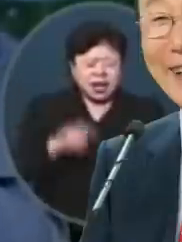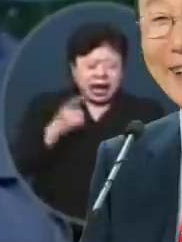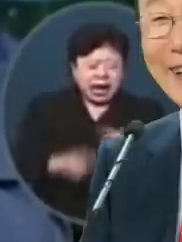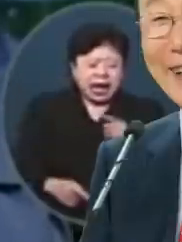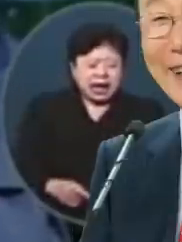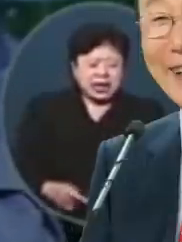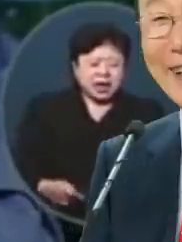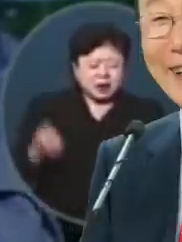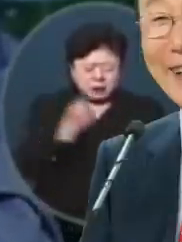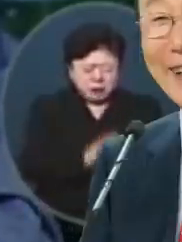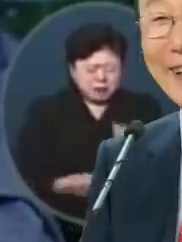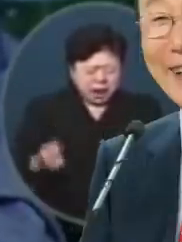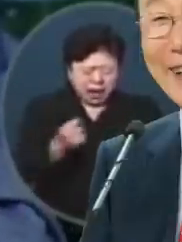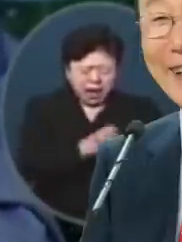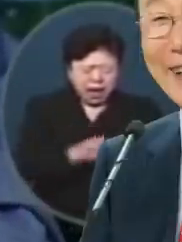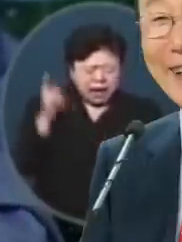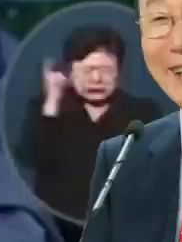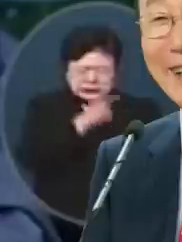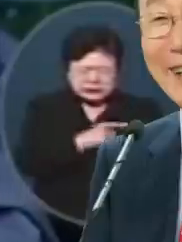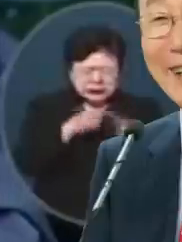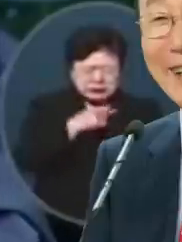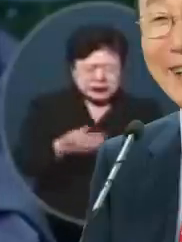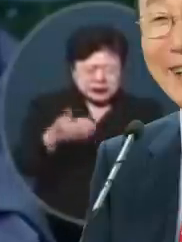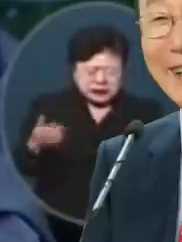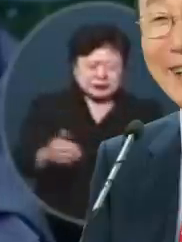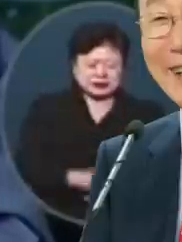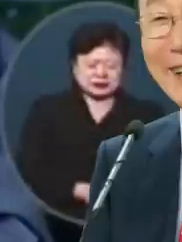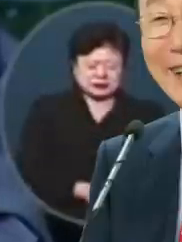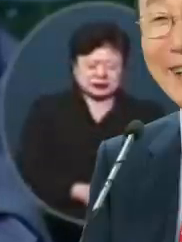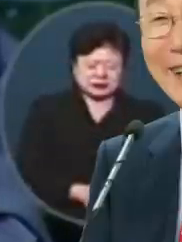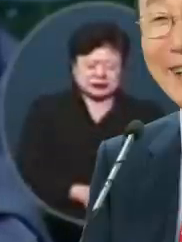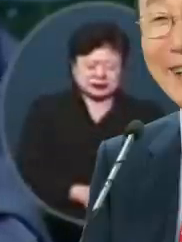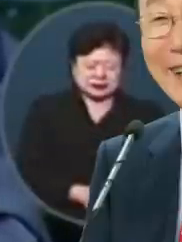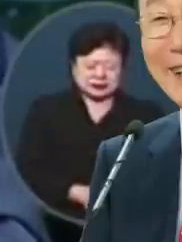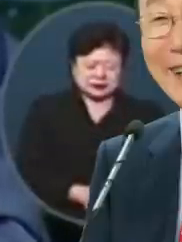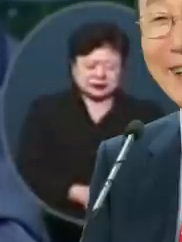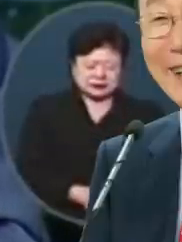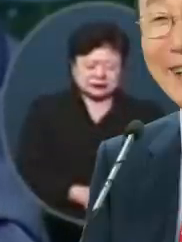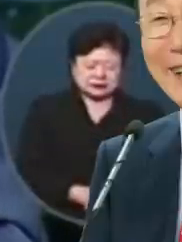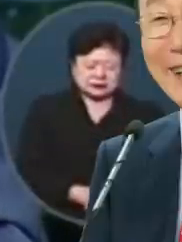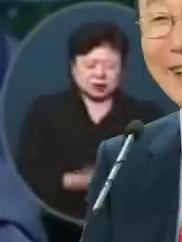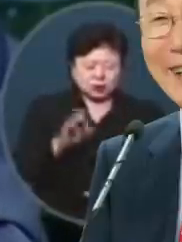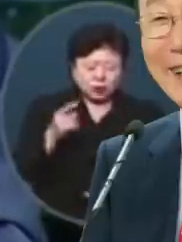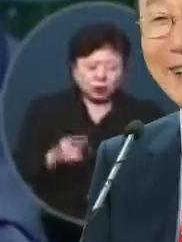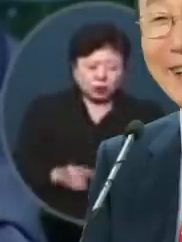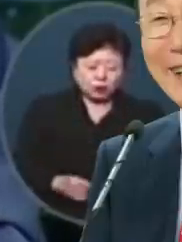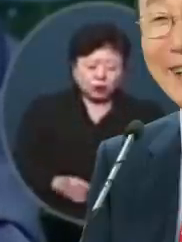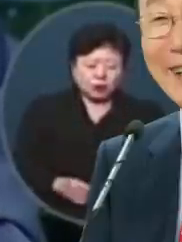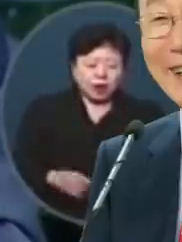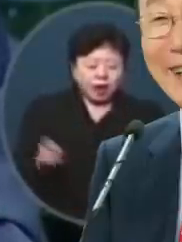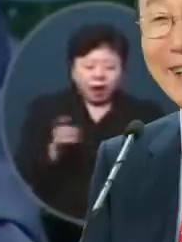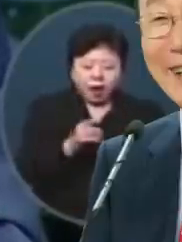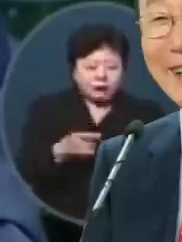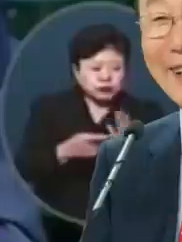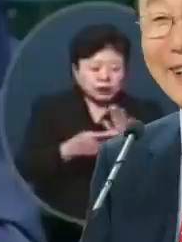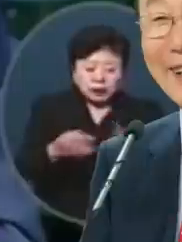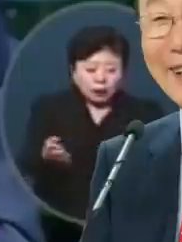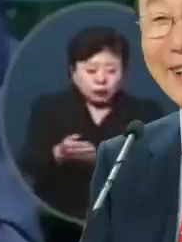가지고서 자기들 몸을 그려서 피를 흘리고 그래도 아무 현직이 없는데